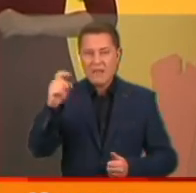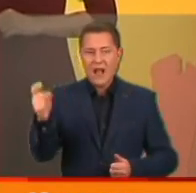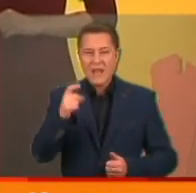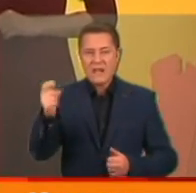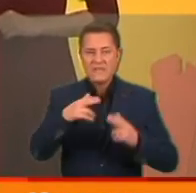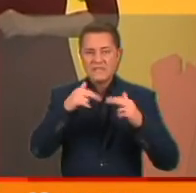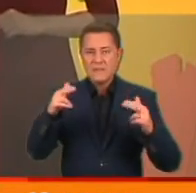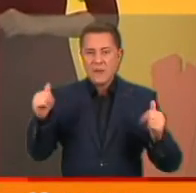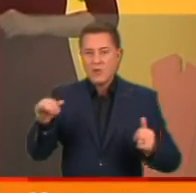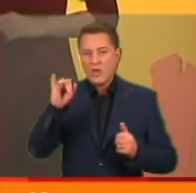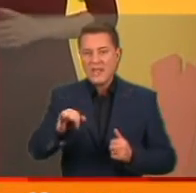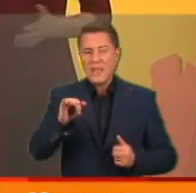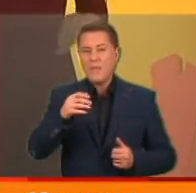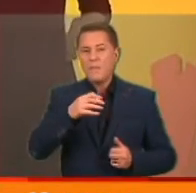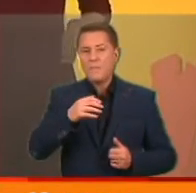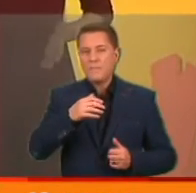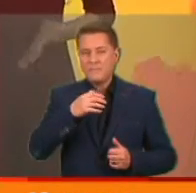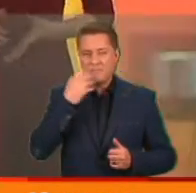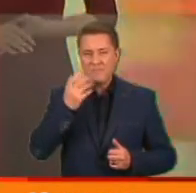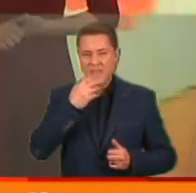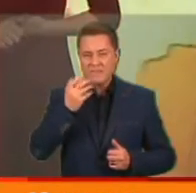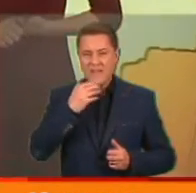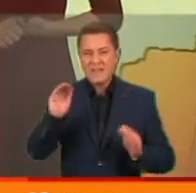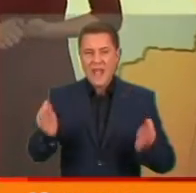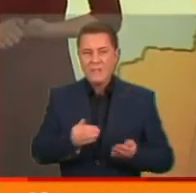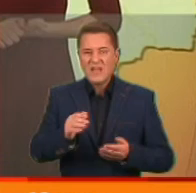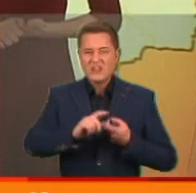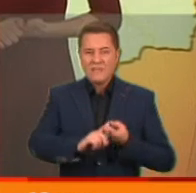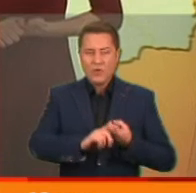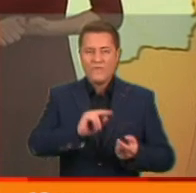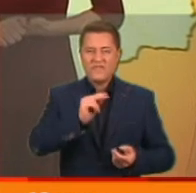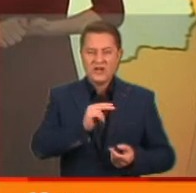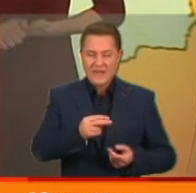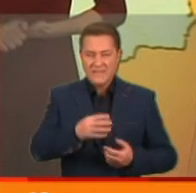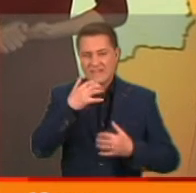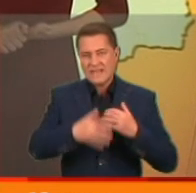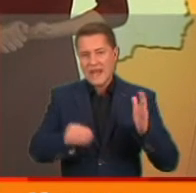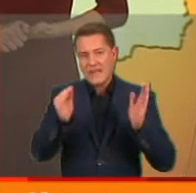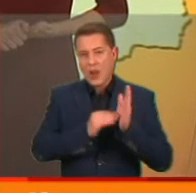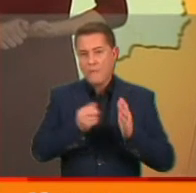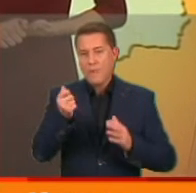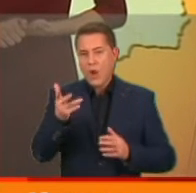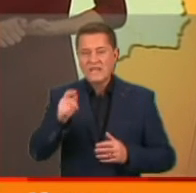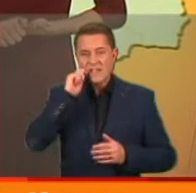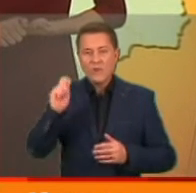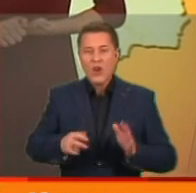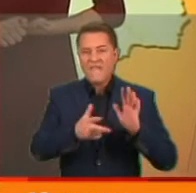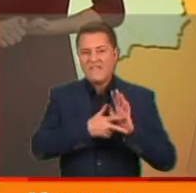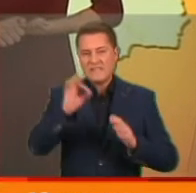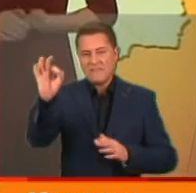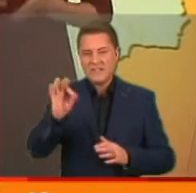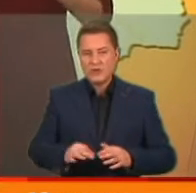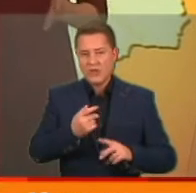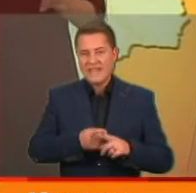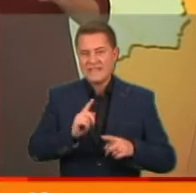Харківщина, Дніпропетровщина і Південь. Найменше інфікованих виявили на Чернігівщині. Середній показник по країні – 8%.